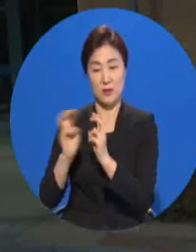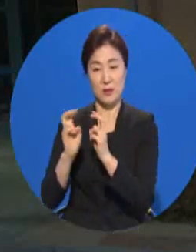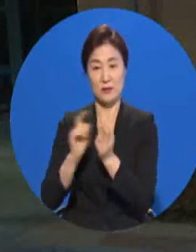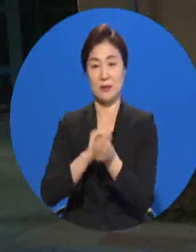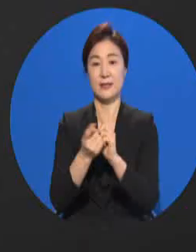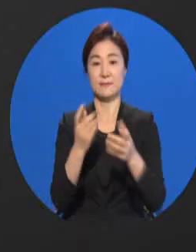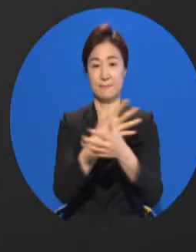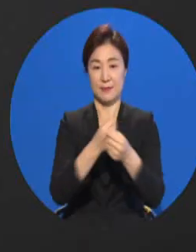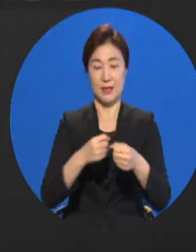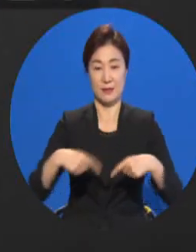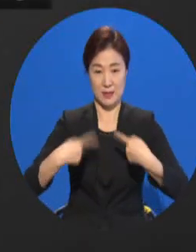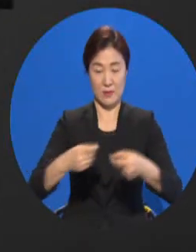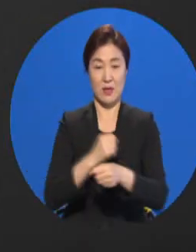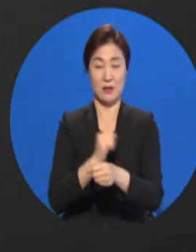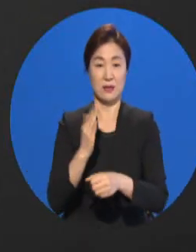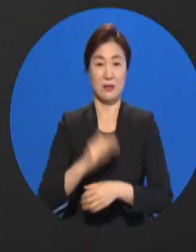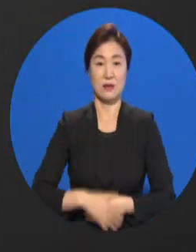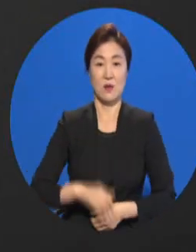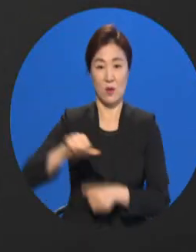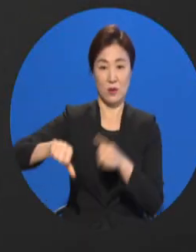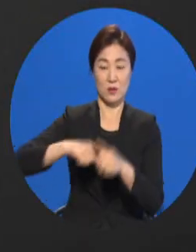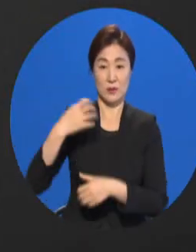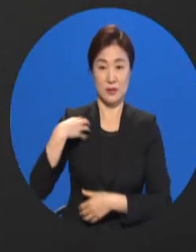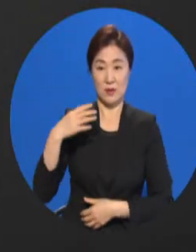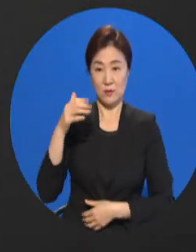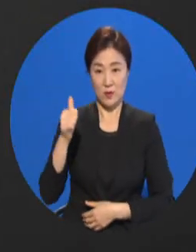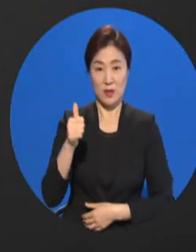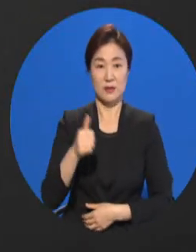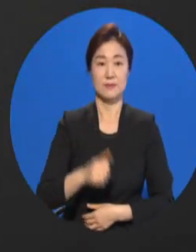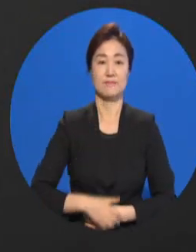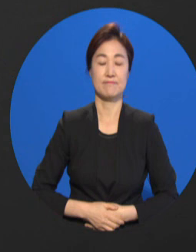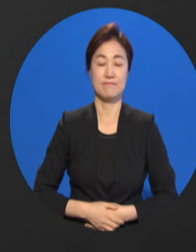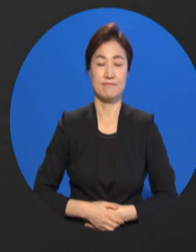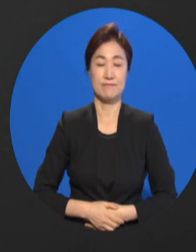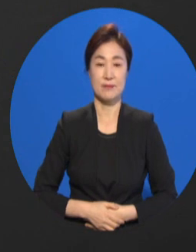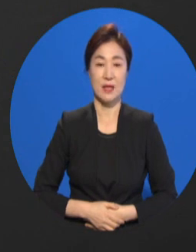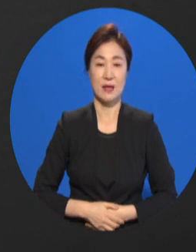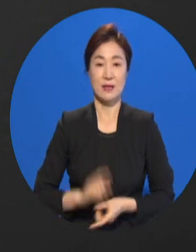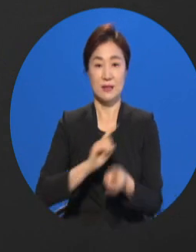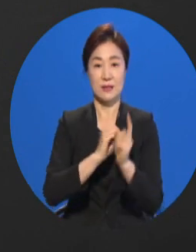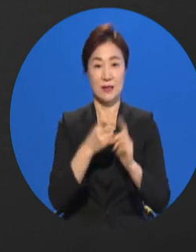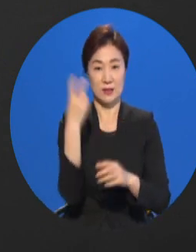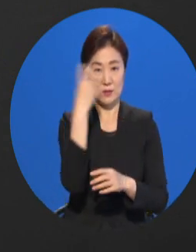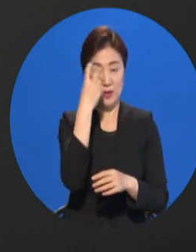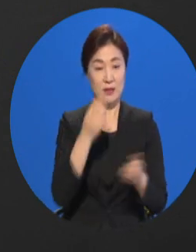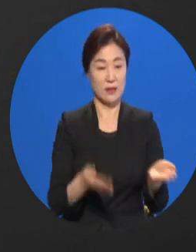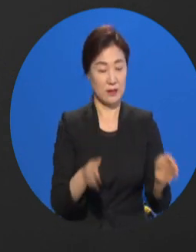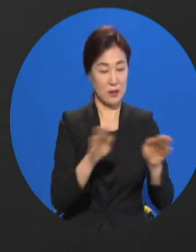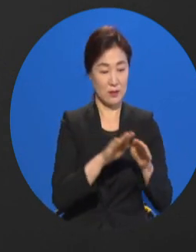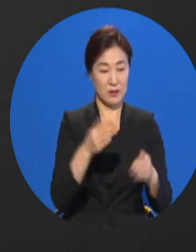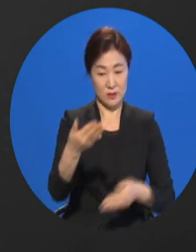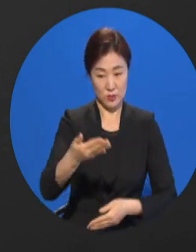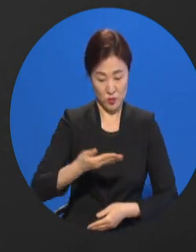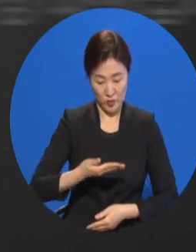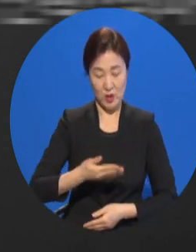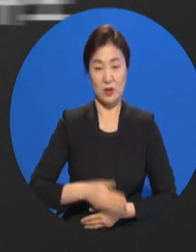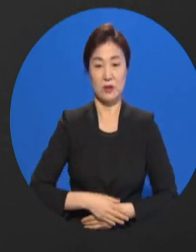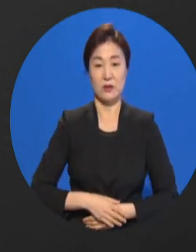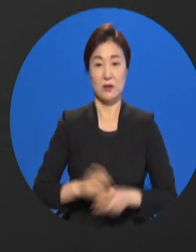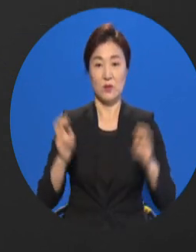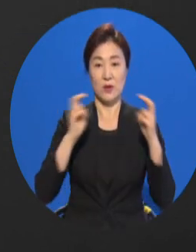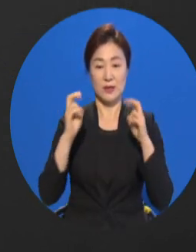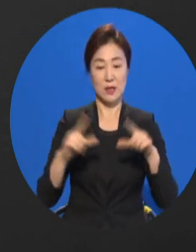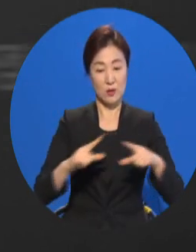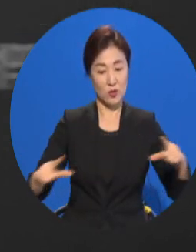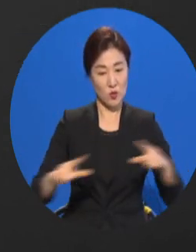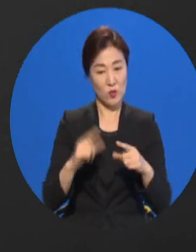됩니다. 즉 환경부 장관이 지정한 측정 대행 계약 관리 기관이 계약 관련 자료를 제출받아 사업장 규모에